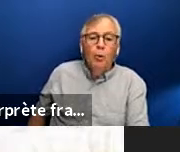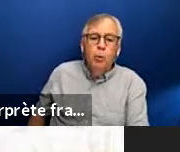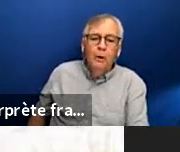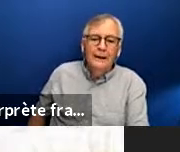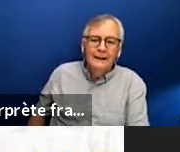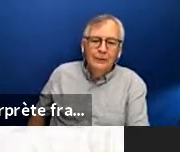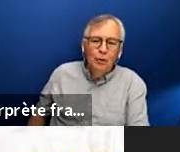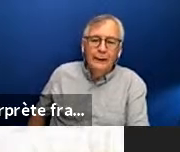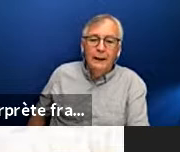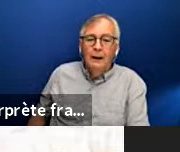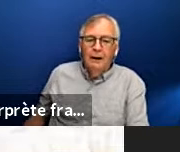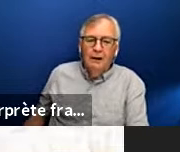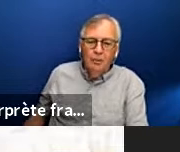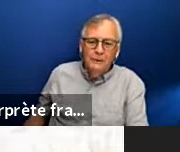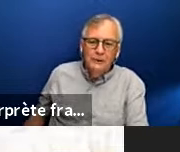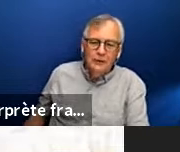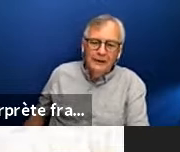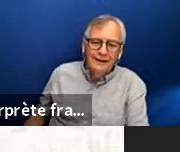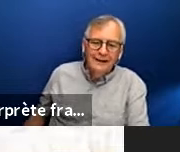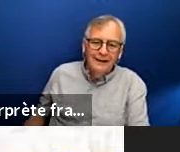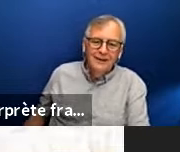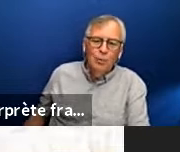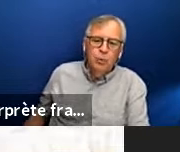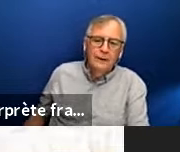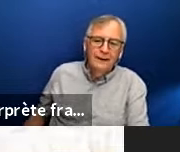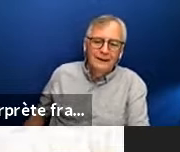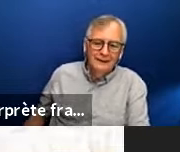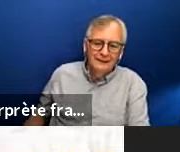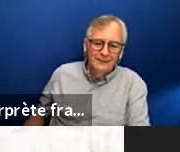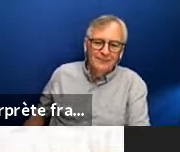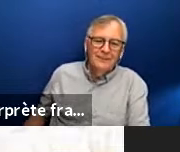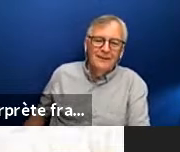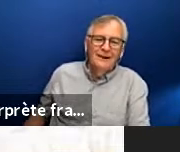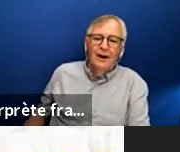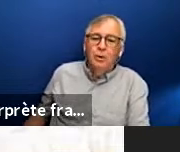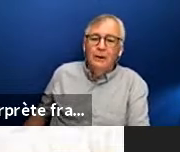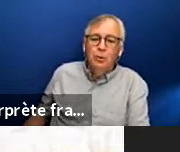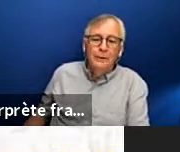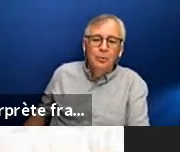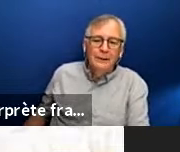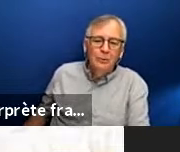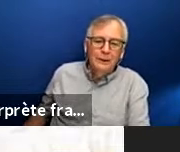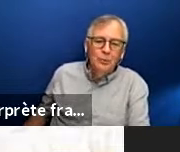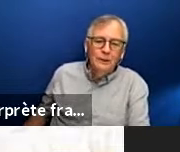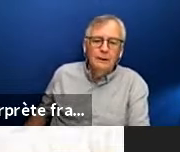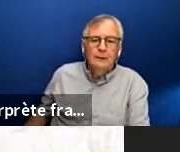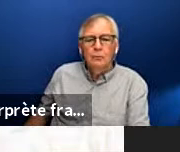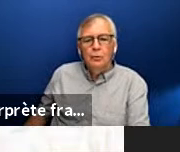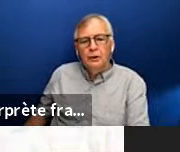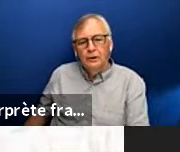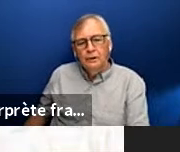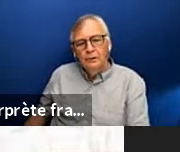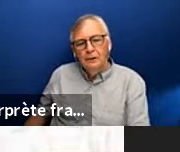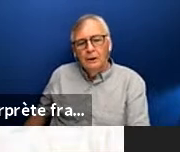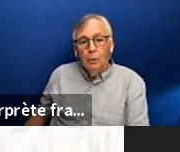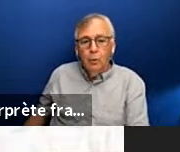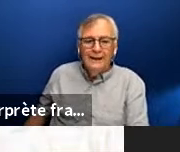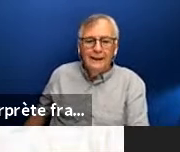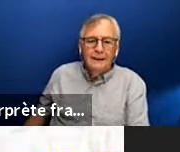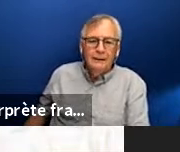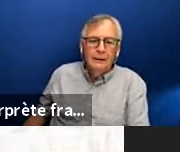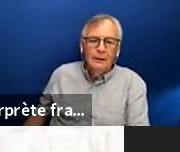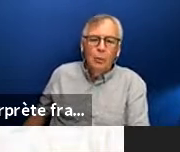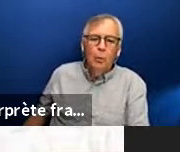voyage, oui, les deux mains. Ah oh, oui, je vais y aller. Oui. Oui, oui, oui, oui, oui. Oui.